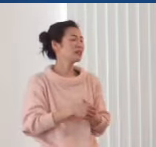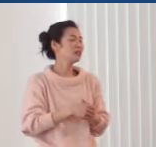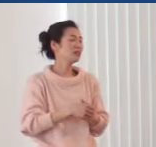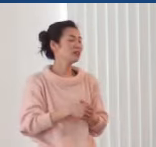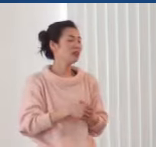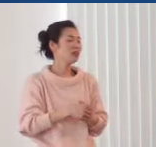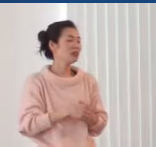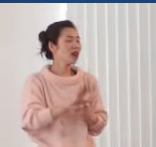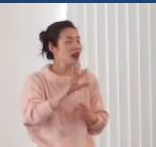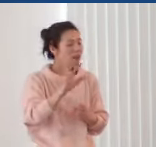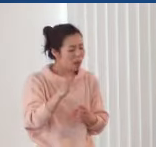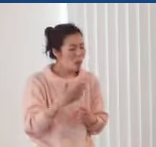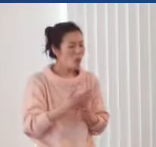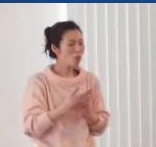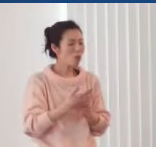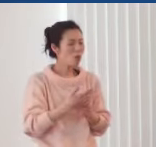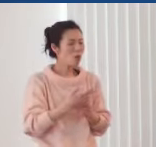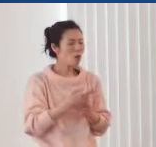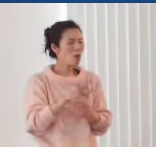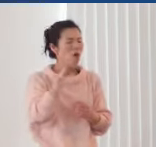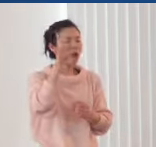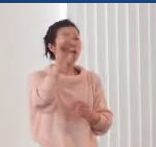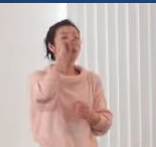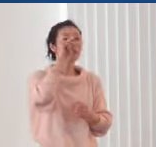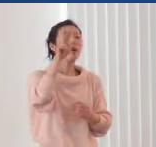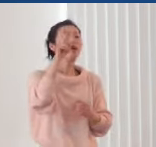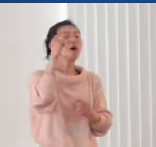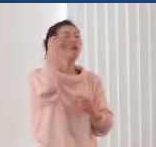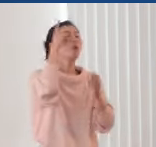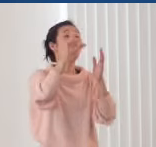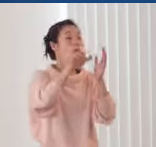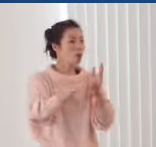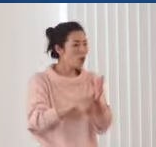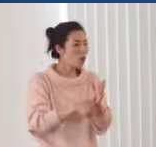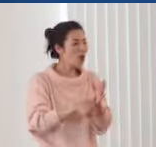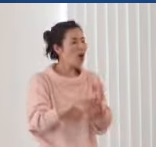だから私たち人の判断には限界があるということです。